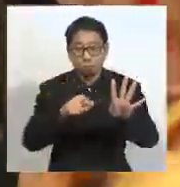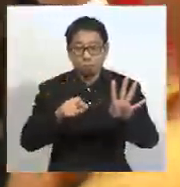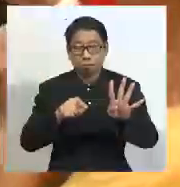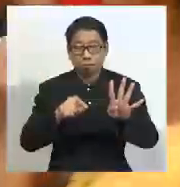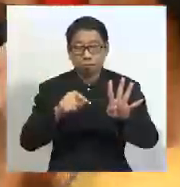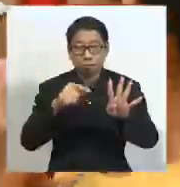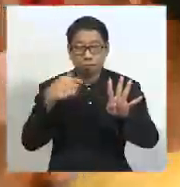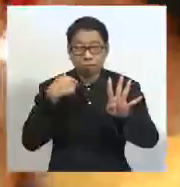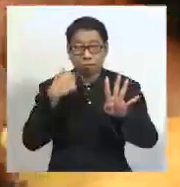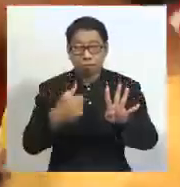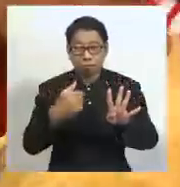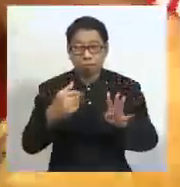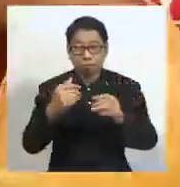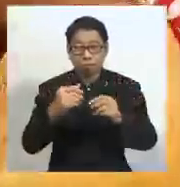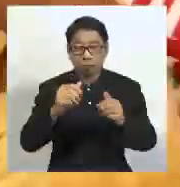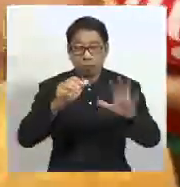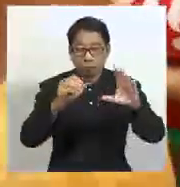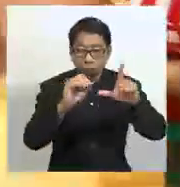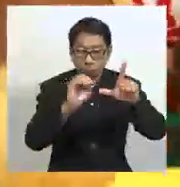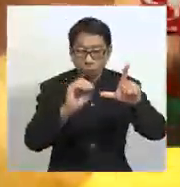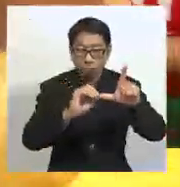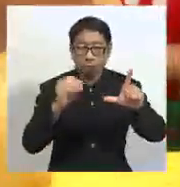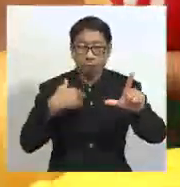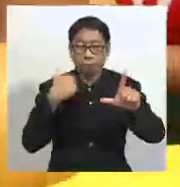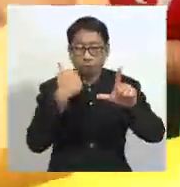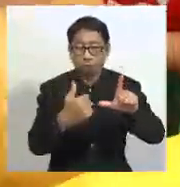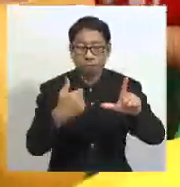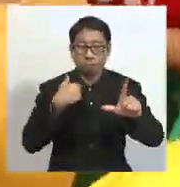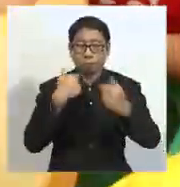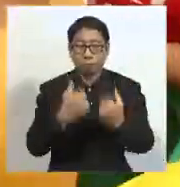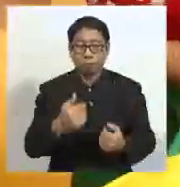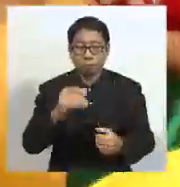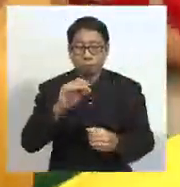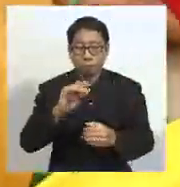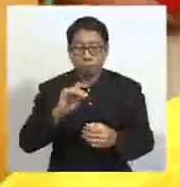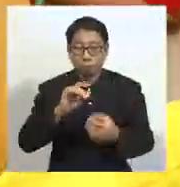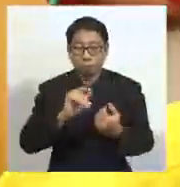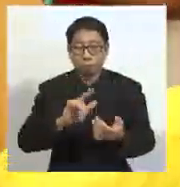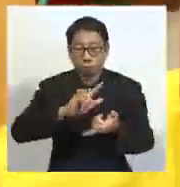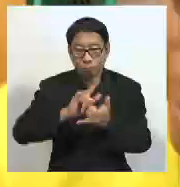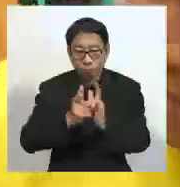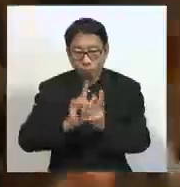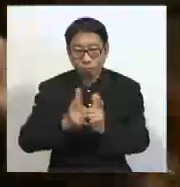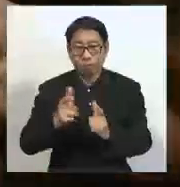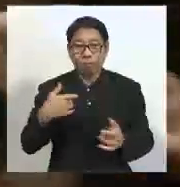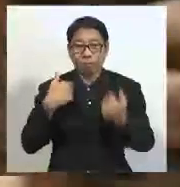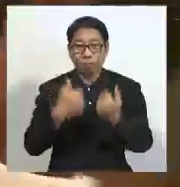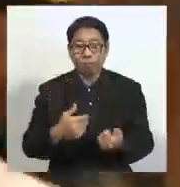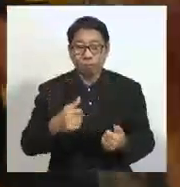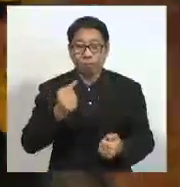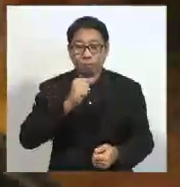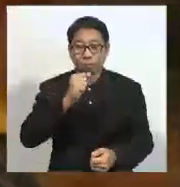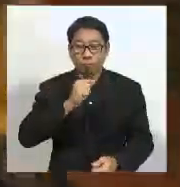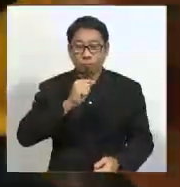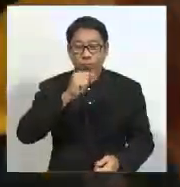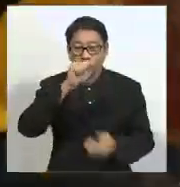4ห้างใหญ่ใจกลางเมืองทั้ง Tesco Lotus สาขาอ่อนนุช DM Courtier เซ็นทรัลชิดลมและสยาม